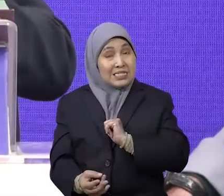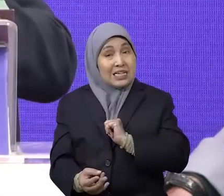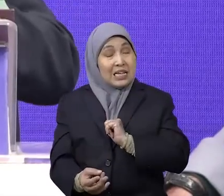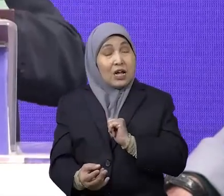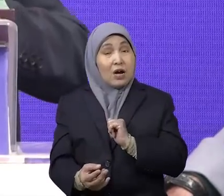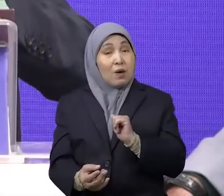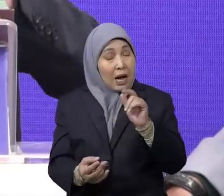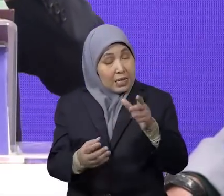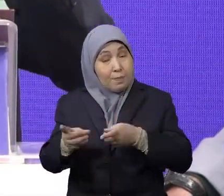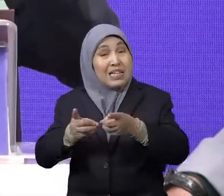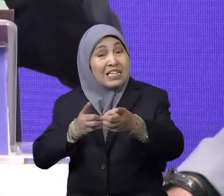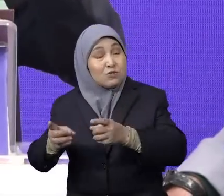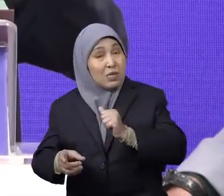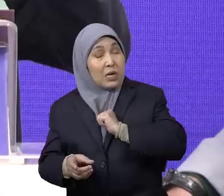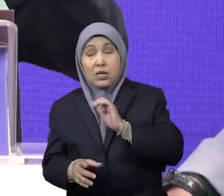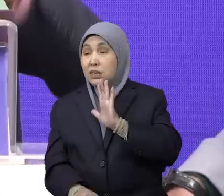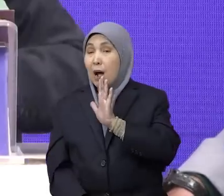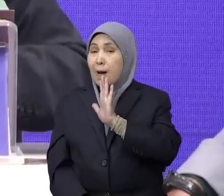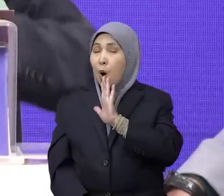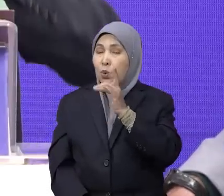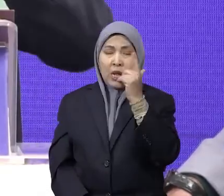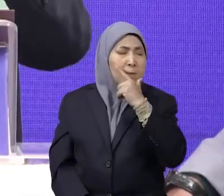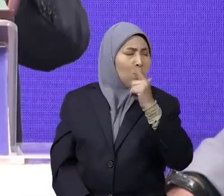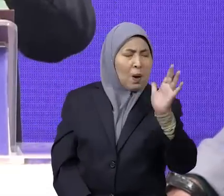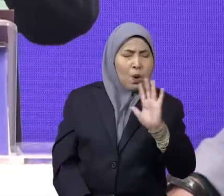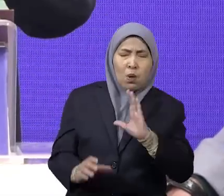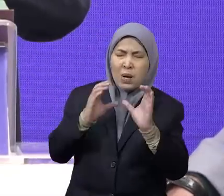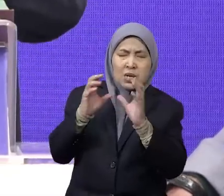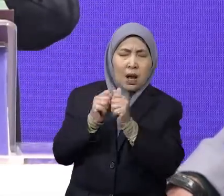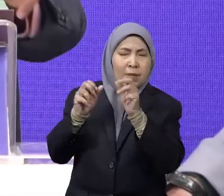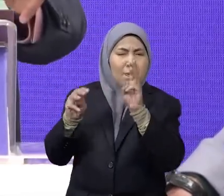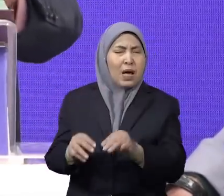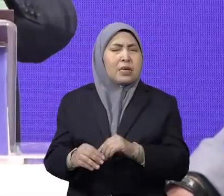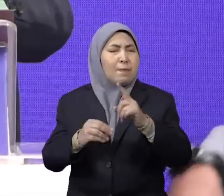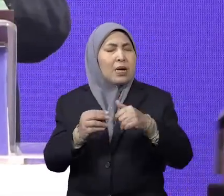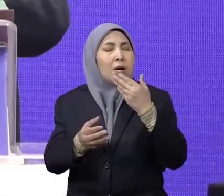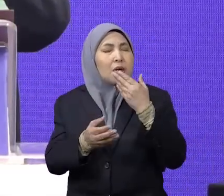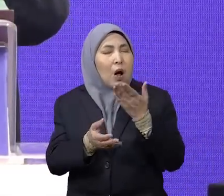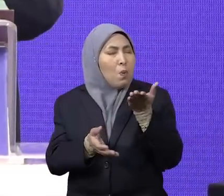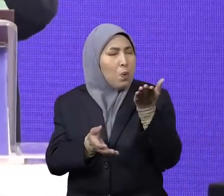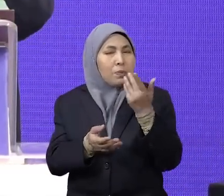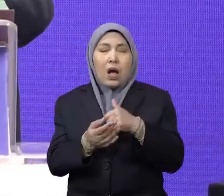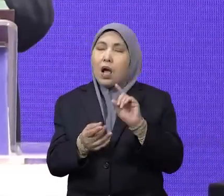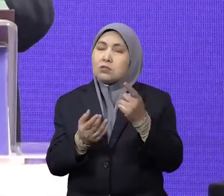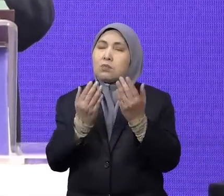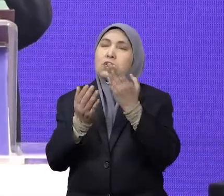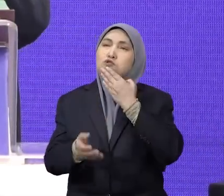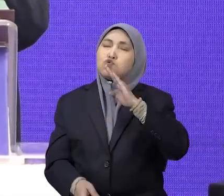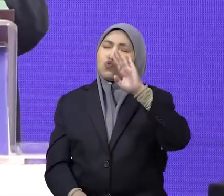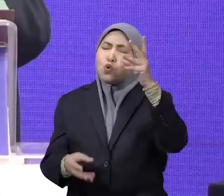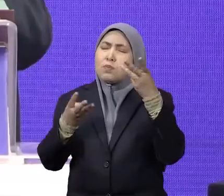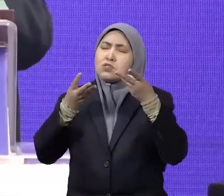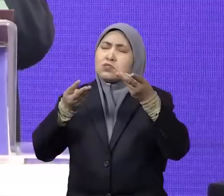sendiri. Dia yang mendisiplinkan diri dia, dia tak nak cakap 3 hari dengan manusia perkara yang sia-sia, melainkan dia hanya bersyukur